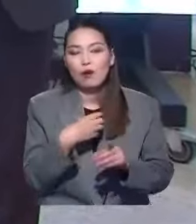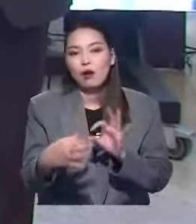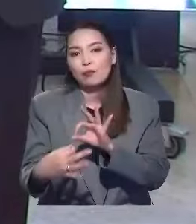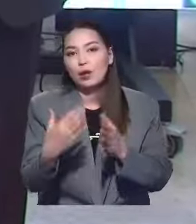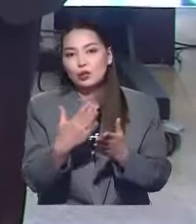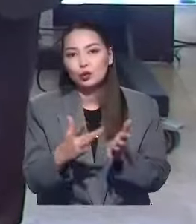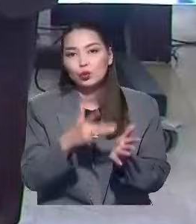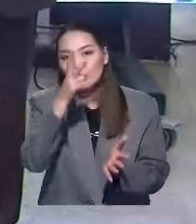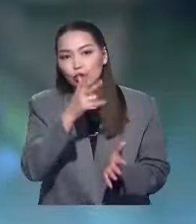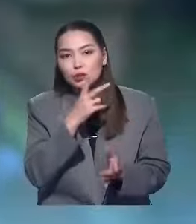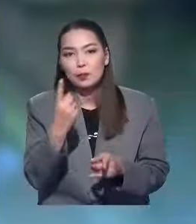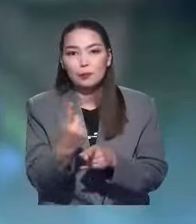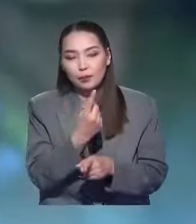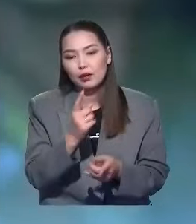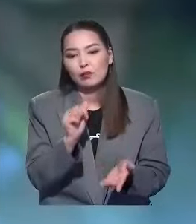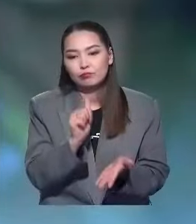айда бір рет жарық көреді.